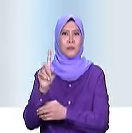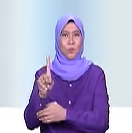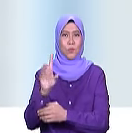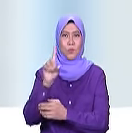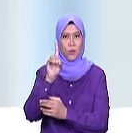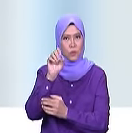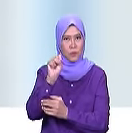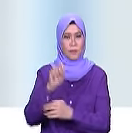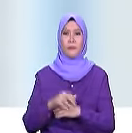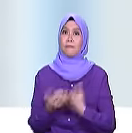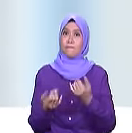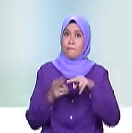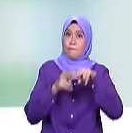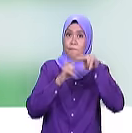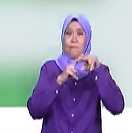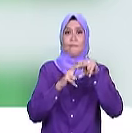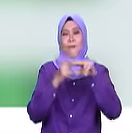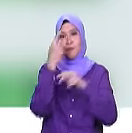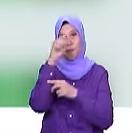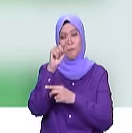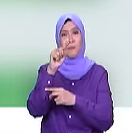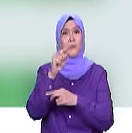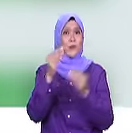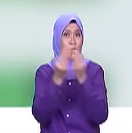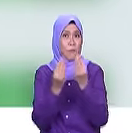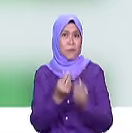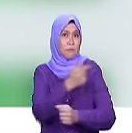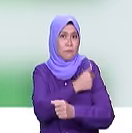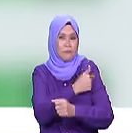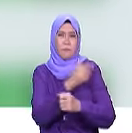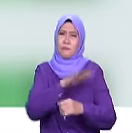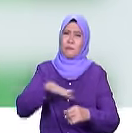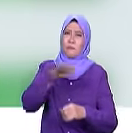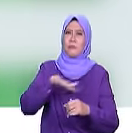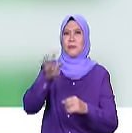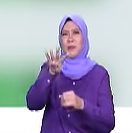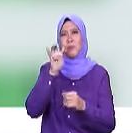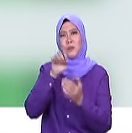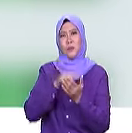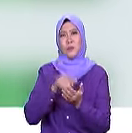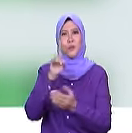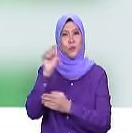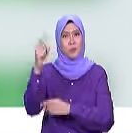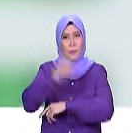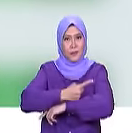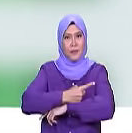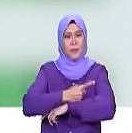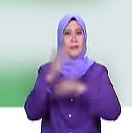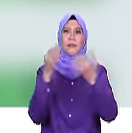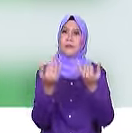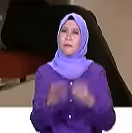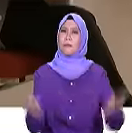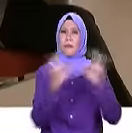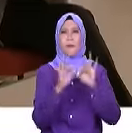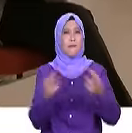10,036,361 dos. Peningkatan angka vaksinasi harian tersebut yang hampir mencecah angka 400,000 dos sehari penting ke